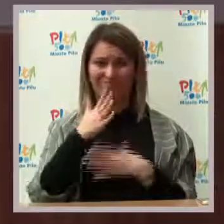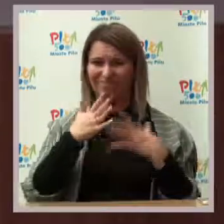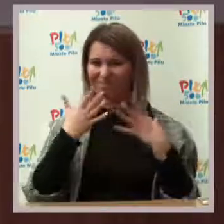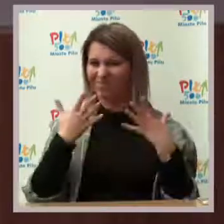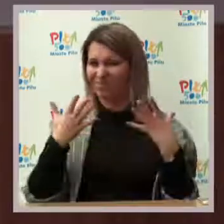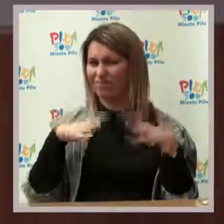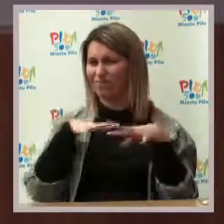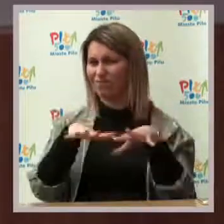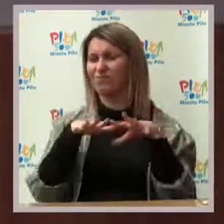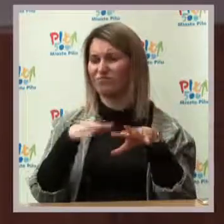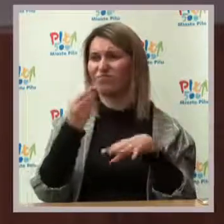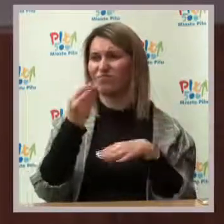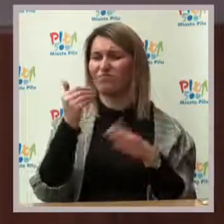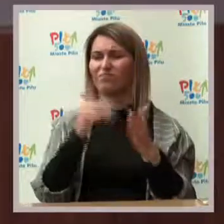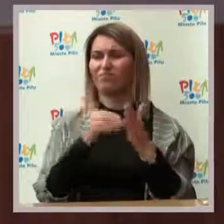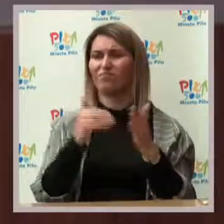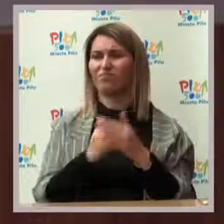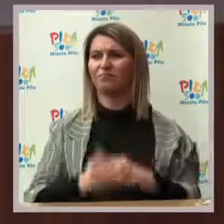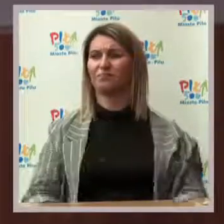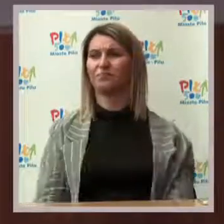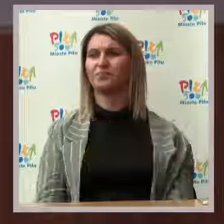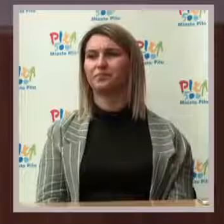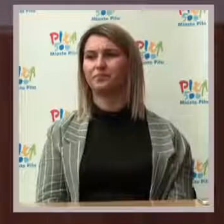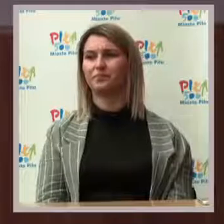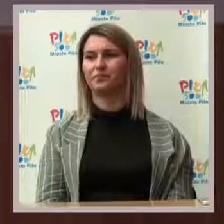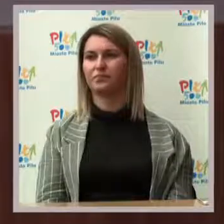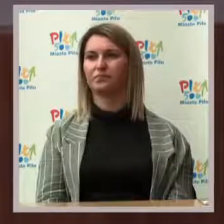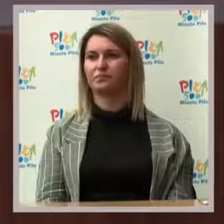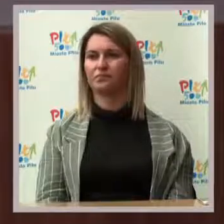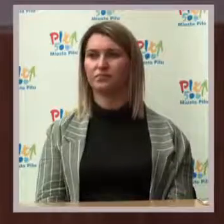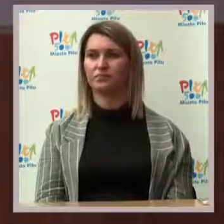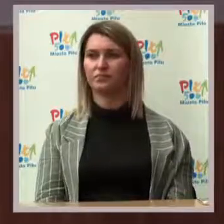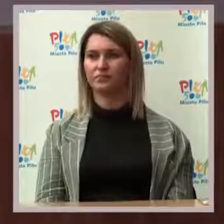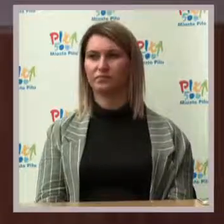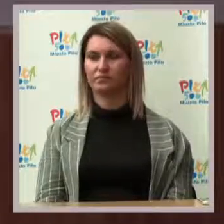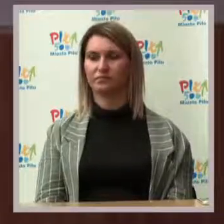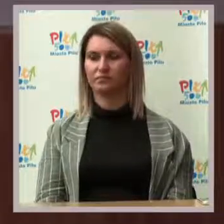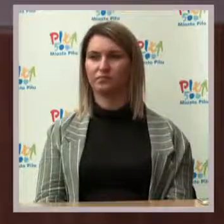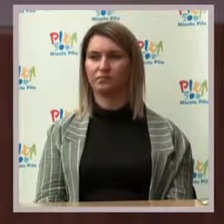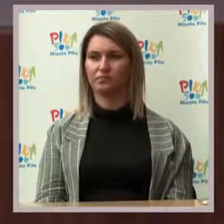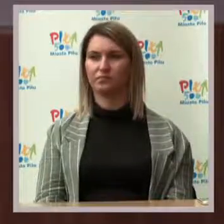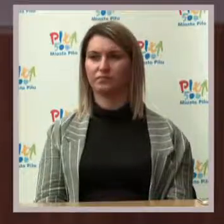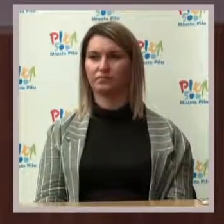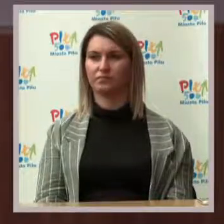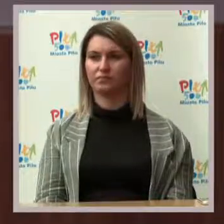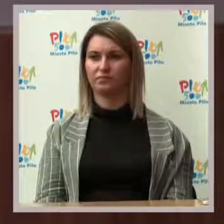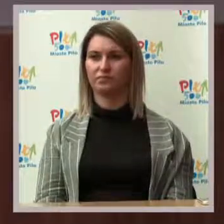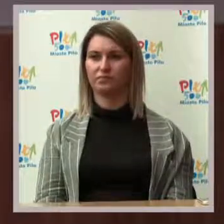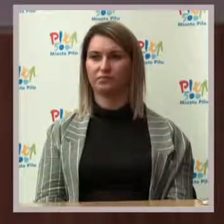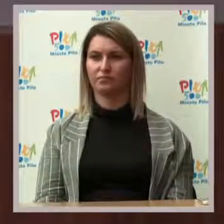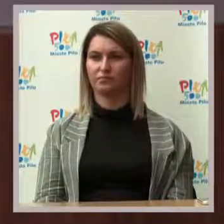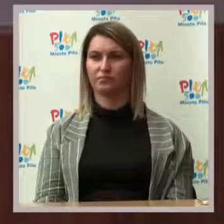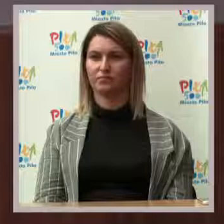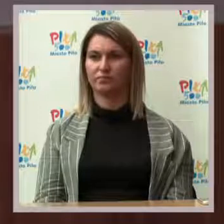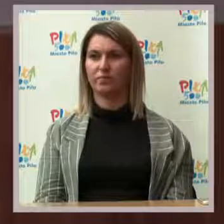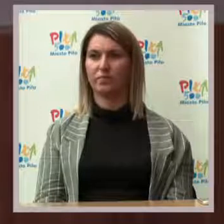skalę finansową, bo policzone jeszcze w tych chyba lepszych dla inwestora